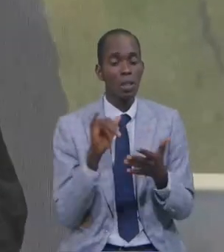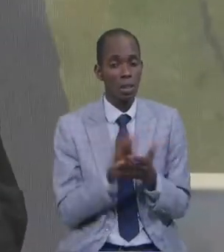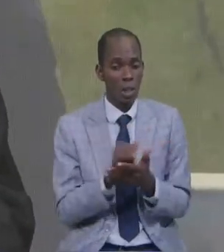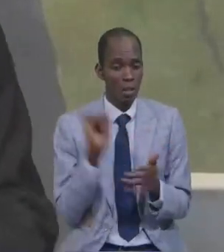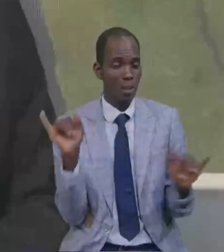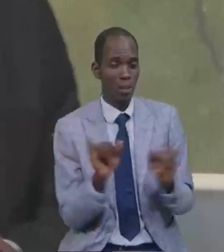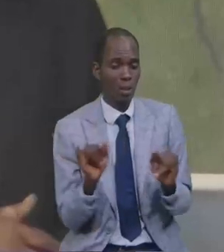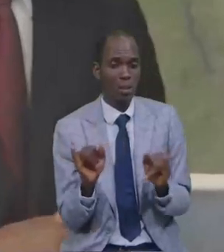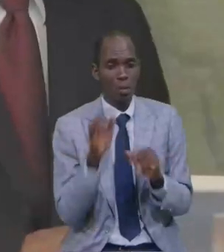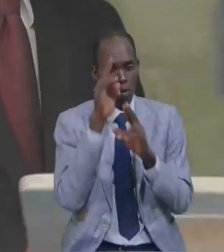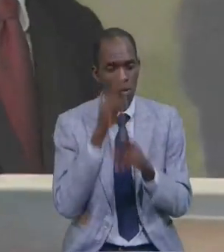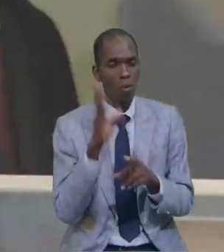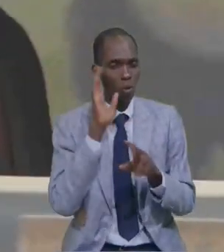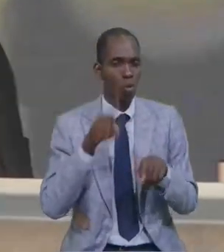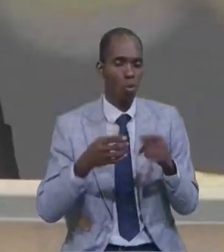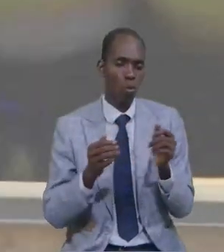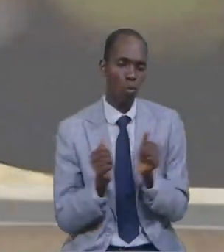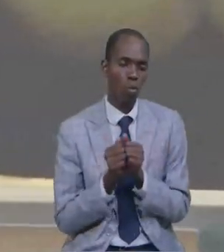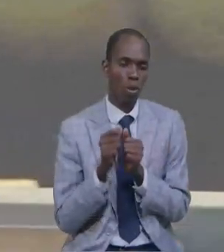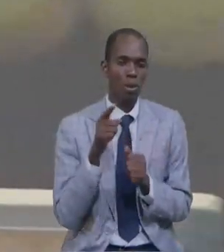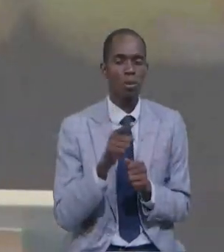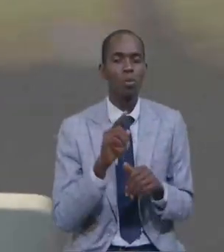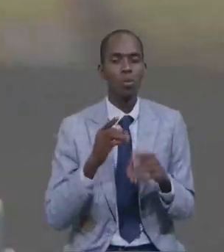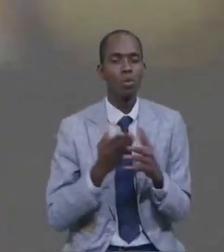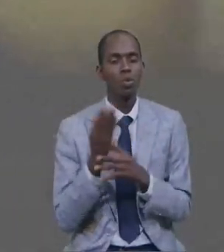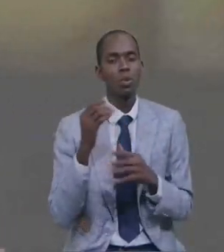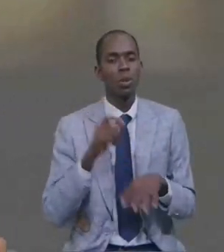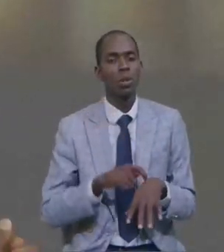En Job 2, verset 3,